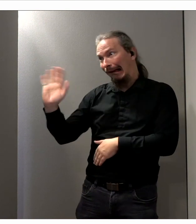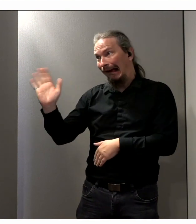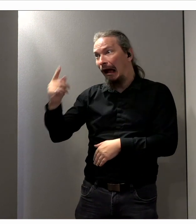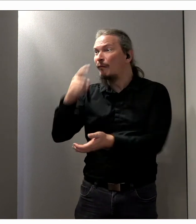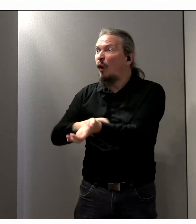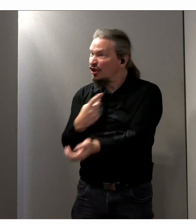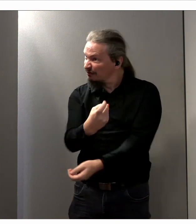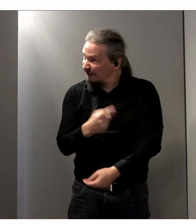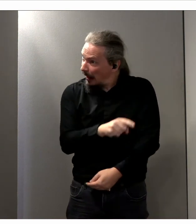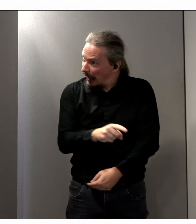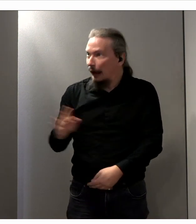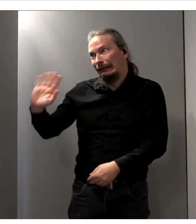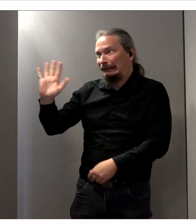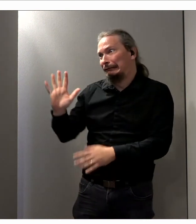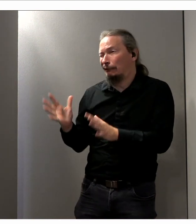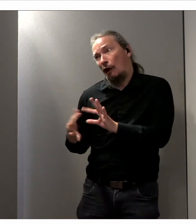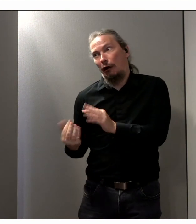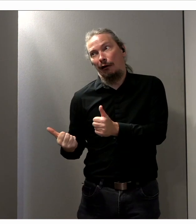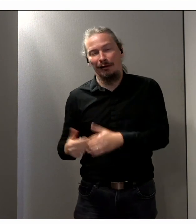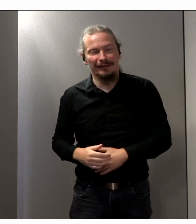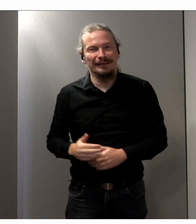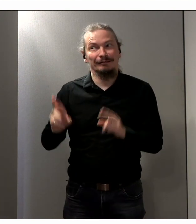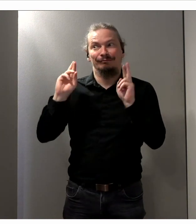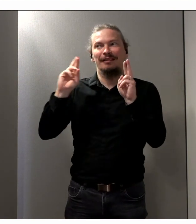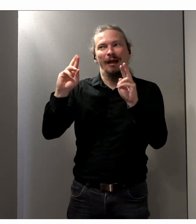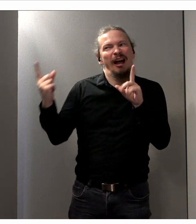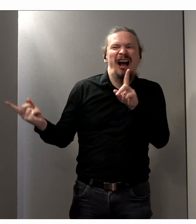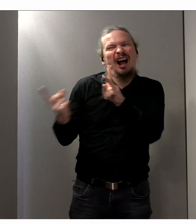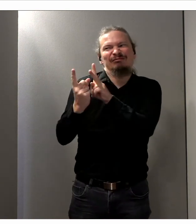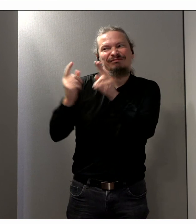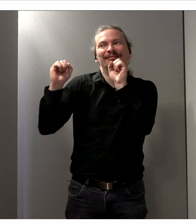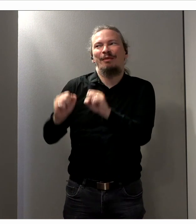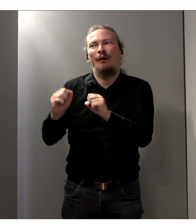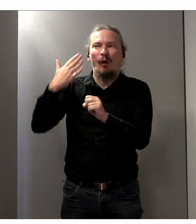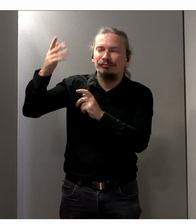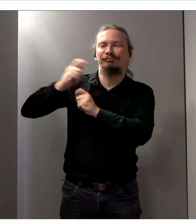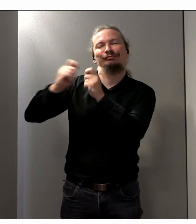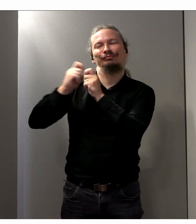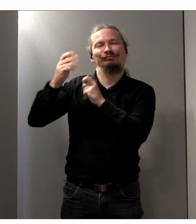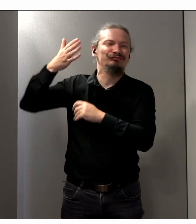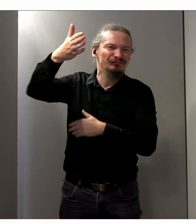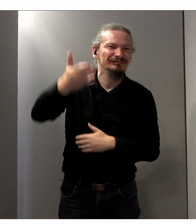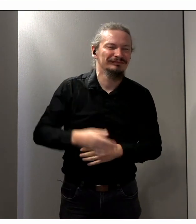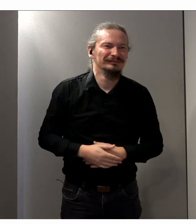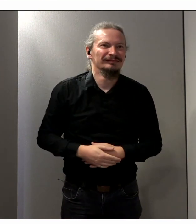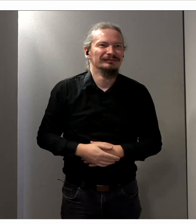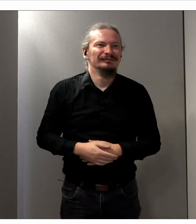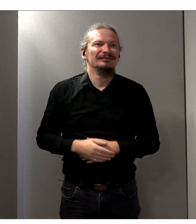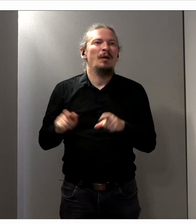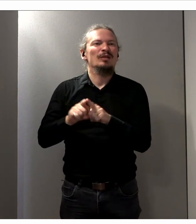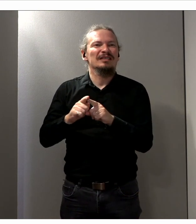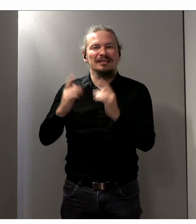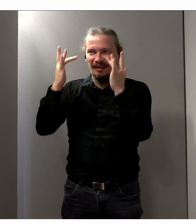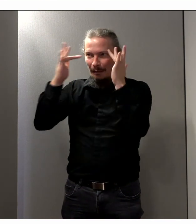étiez de cette région. Donc voilà, donc j'espère qu'on pourra se rencontrer pour discuter de tout ça et partager